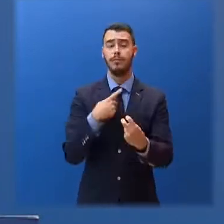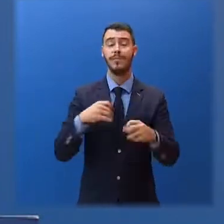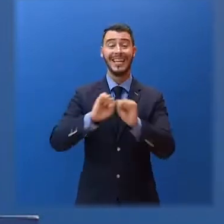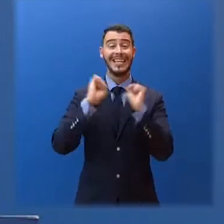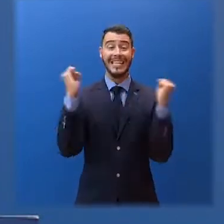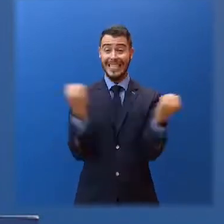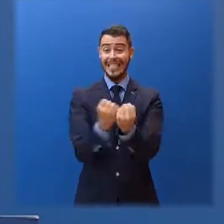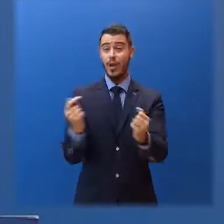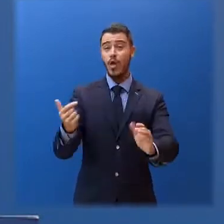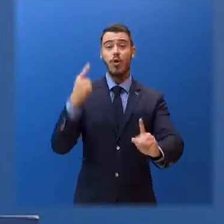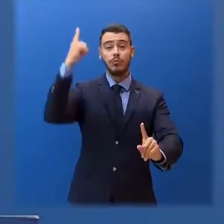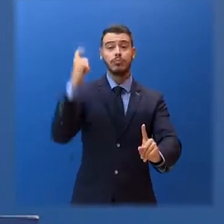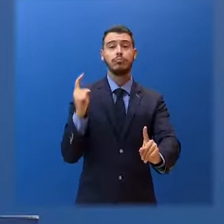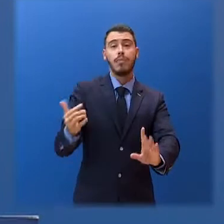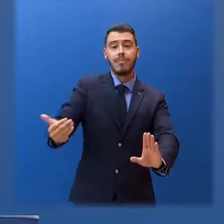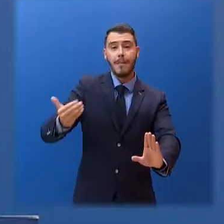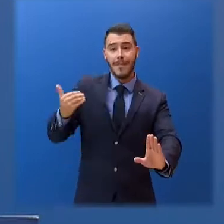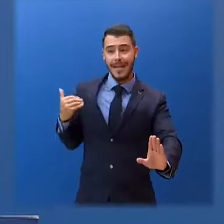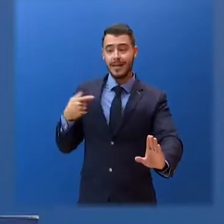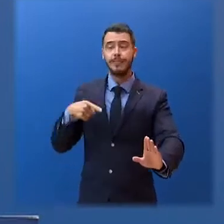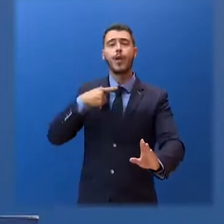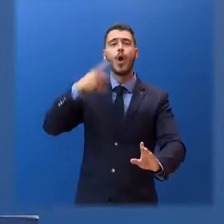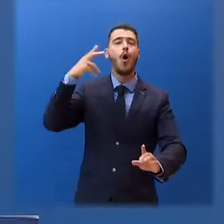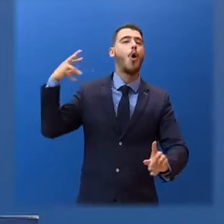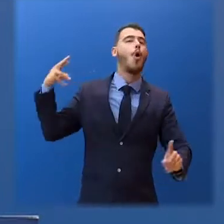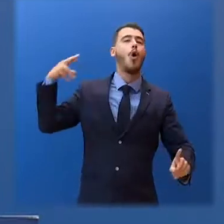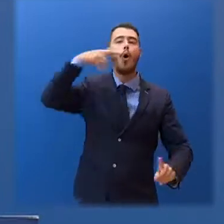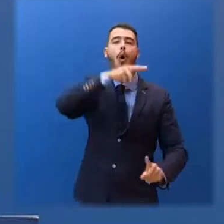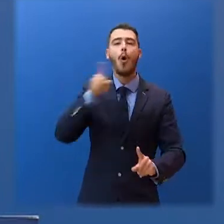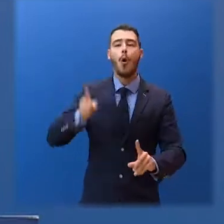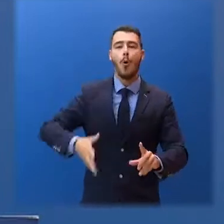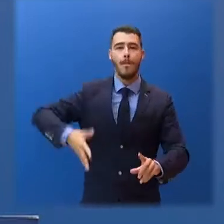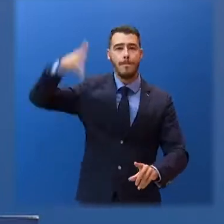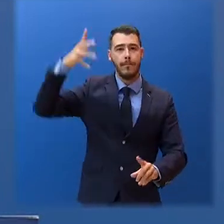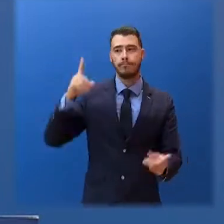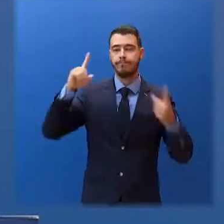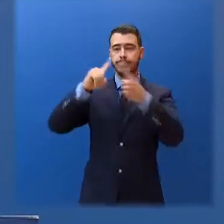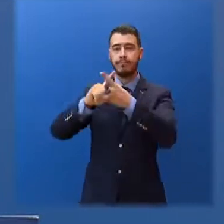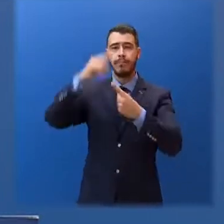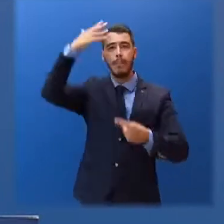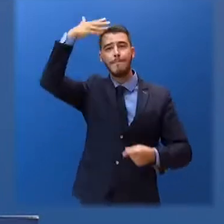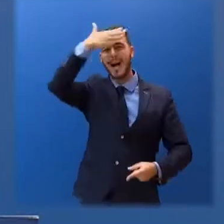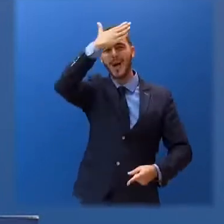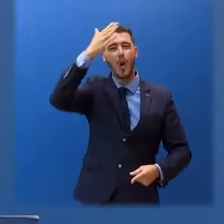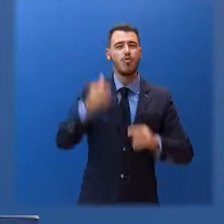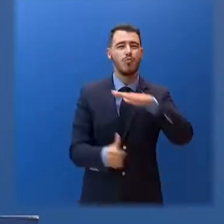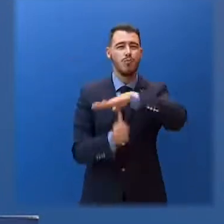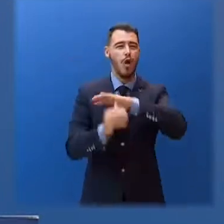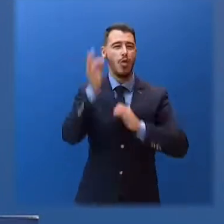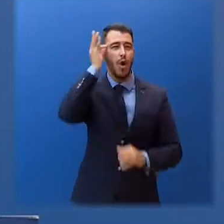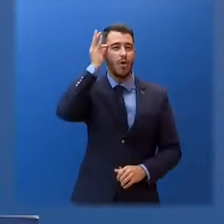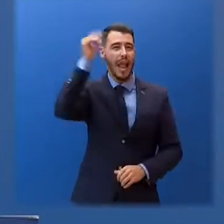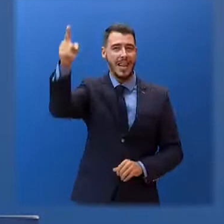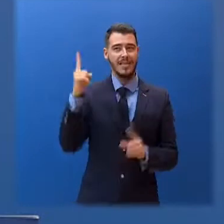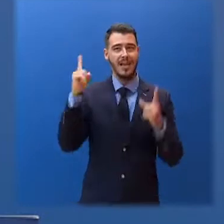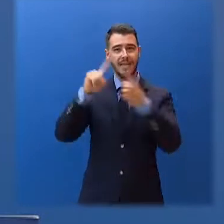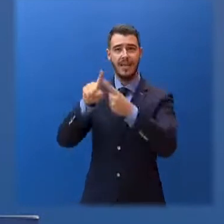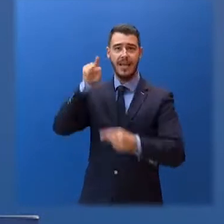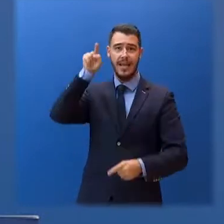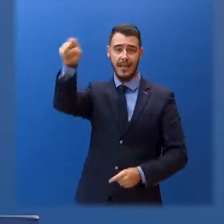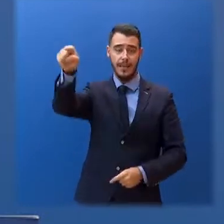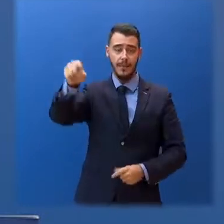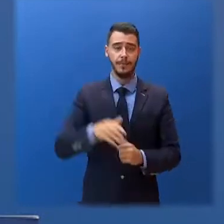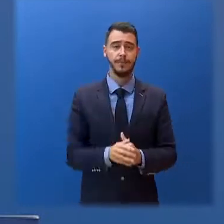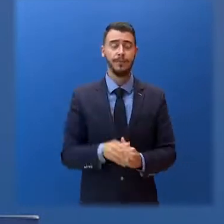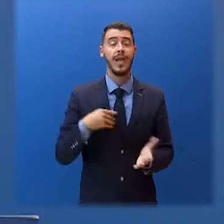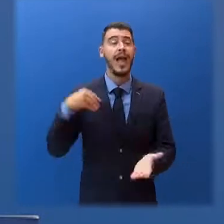Κυριάκος Μητσοτάκης θα έχει συνάντηση με τον Γάλλο Πρόεδρο κ. Εμμανουέλ Μακρόν. Τέλος, σας ενημερώνω ότι ο Πρωθυπουργός είχε πριν από